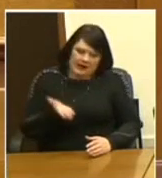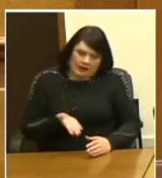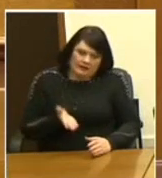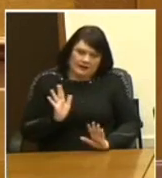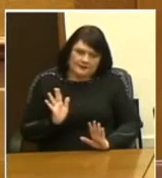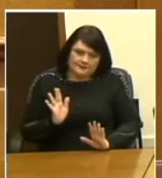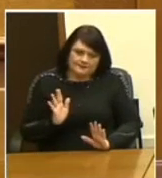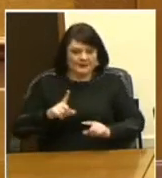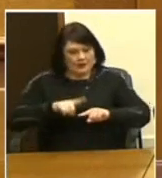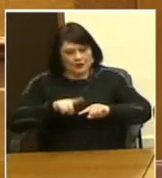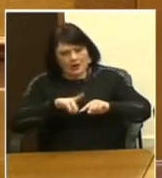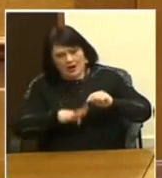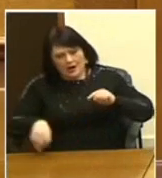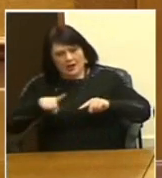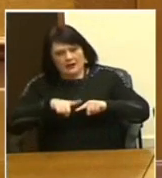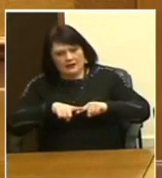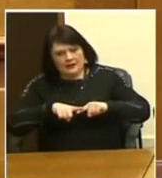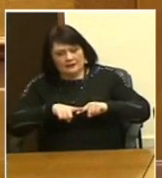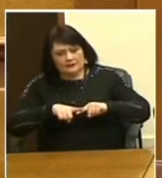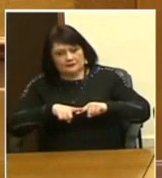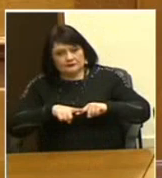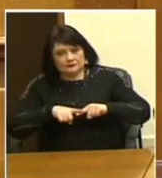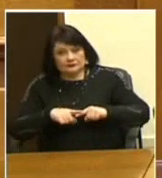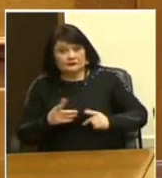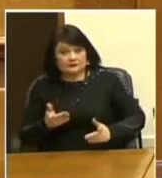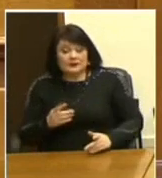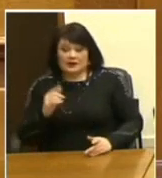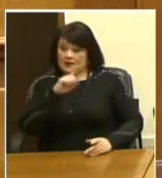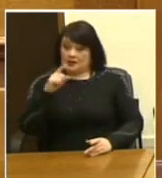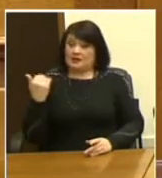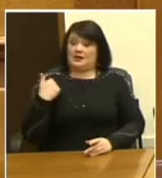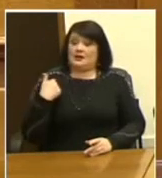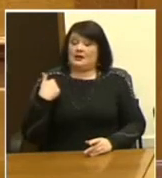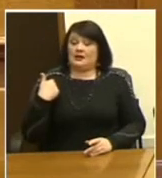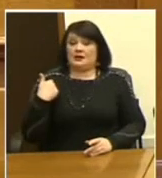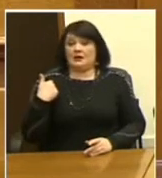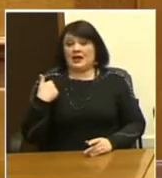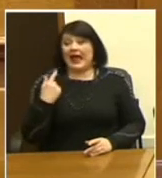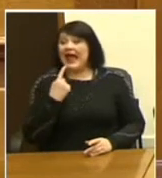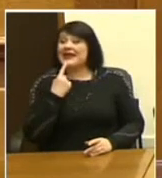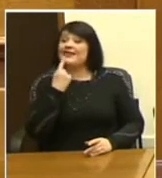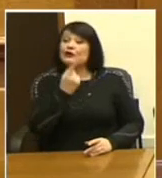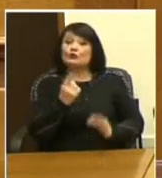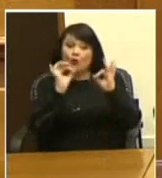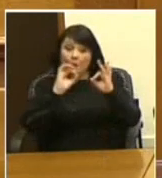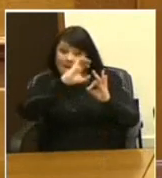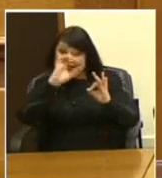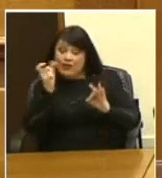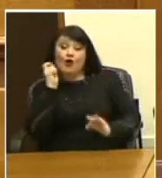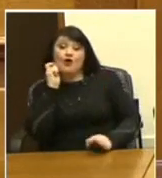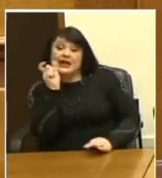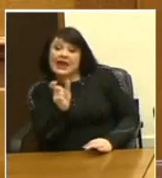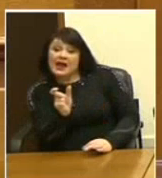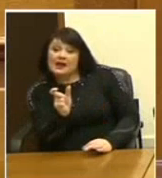στην Ελλάδα και με ρωτήσατε αν εγώ θα τον αποκαλέσω Μακεδόνα.